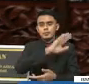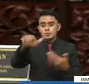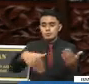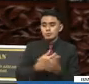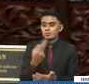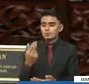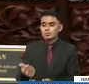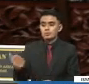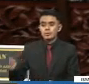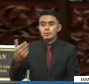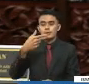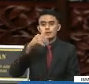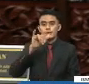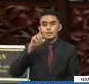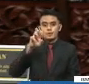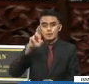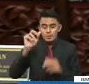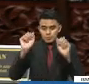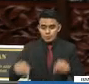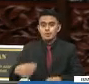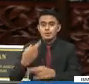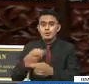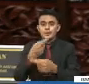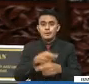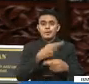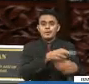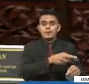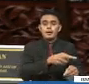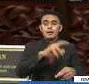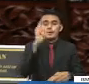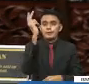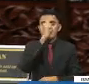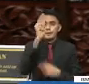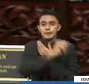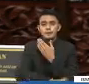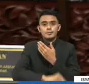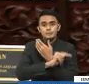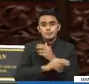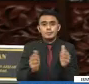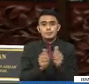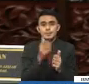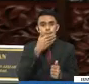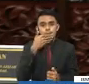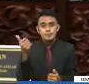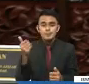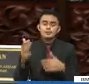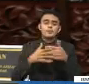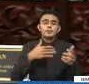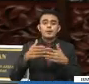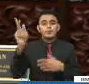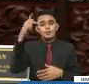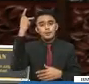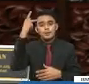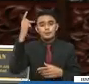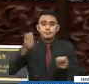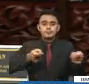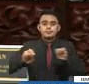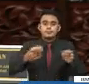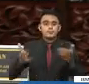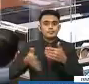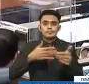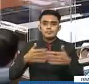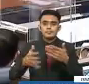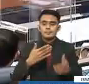rezap aset hidrolik mampu diselenggara oleh kerajaan negeri dengan harmoni walau mana pun parti politik yang memerintah. Terima kasih,